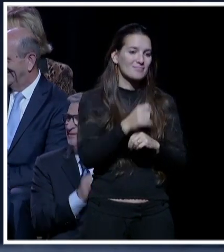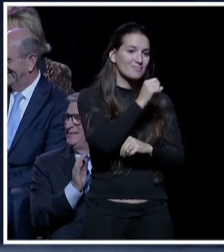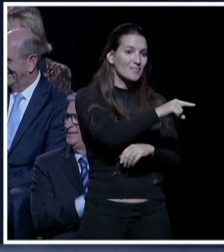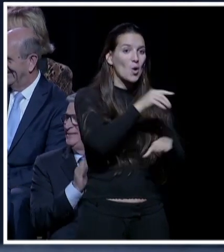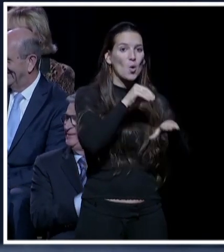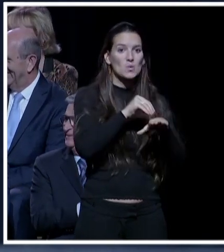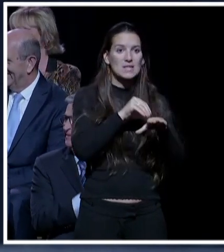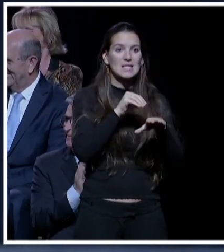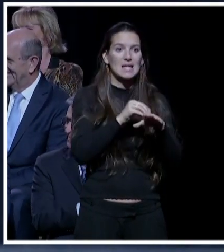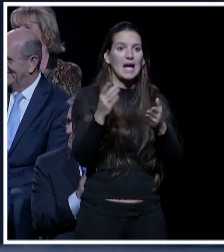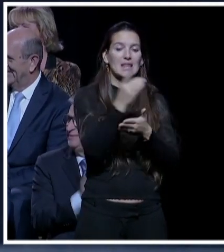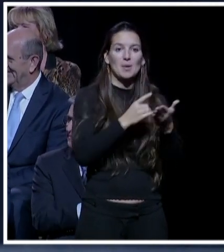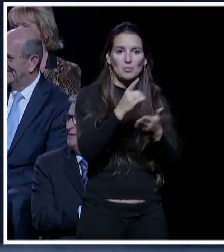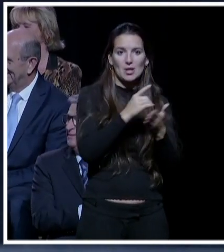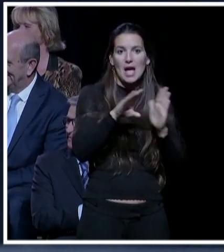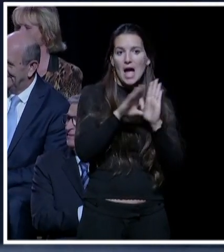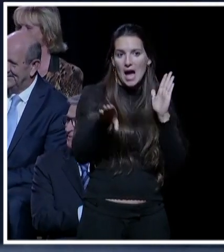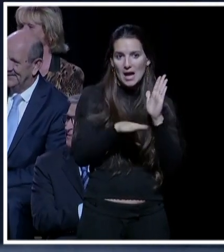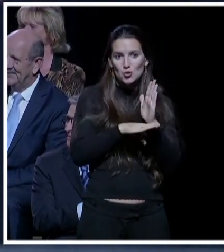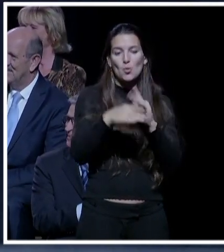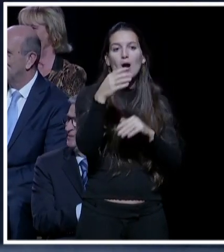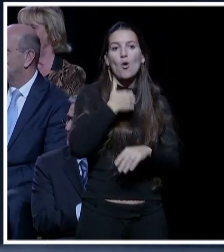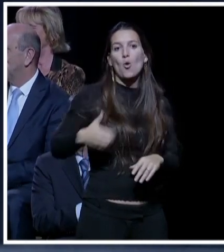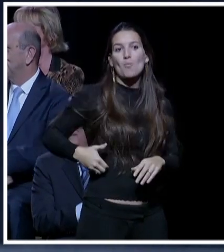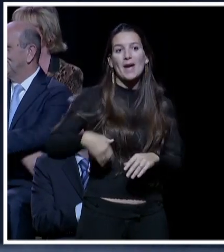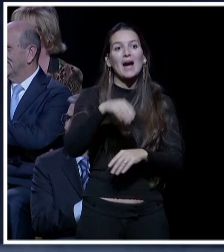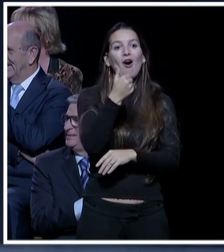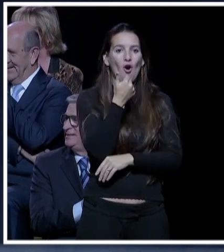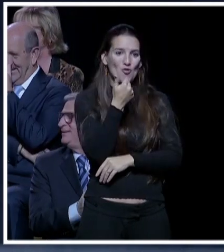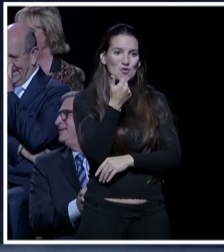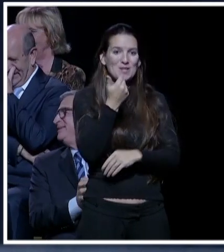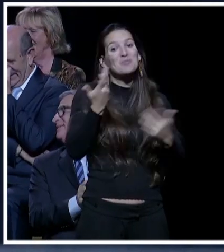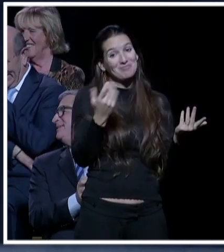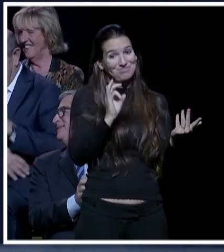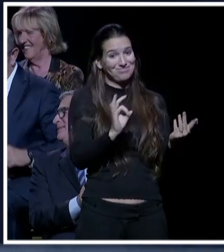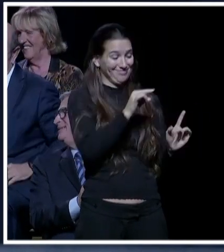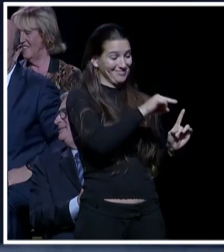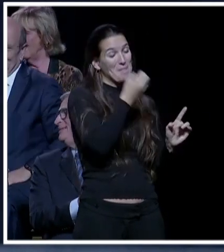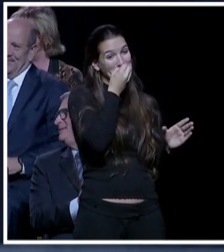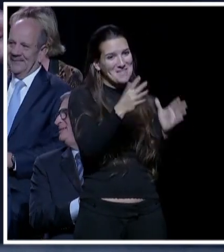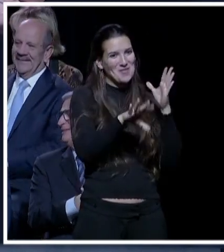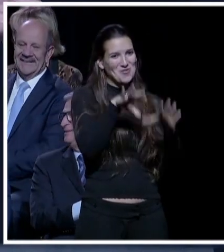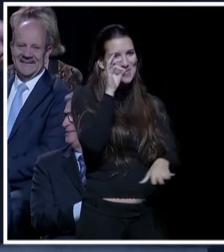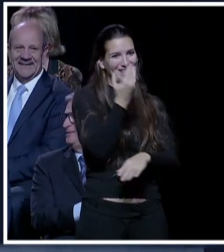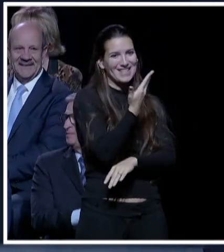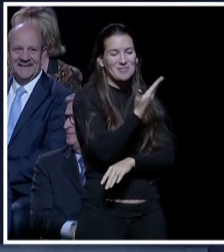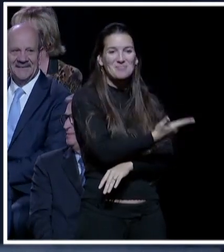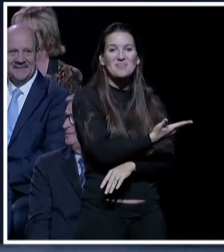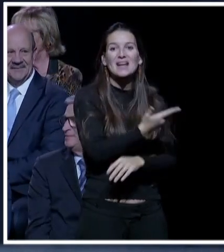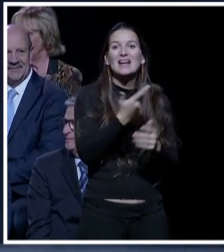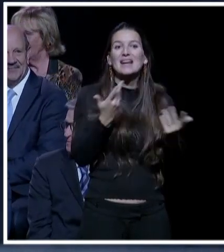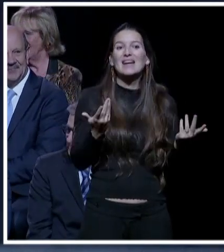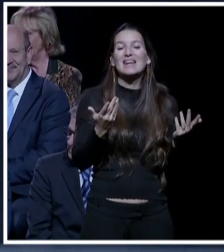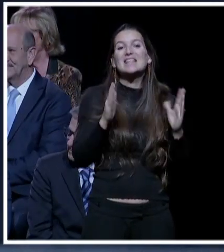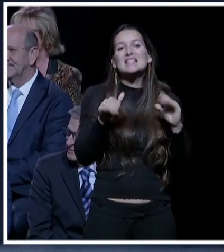conseillère départementale, adjointe au maire d'Antibes. Antibes a bien choisi, voilà, son élu. Et donc, forcément, eh bien,